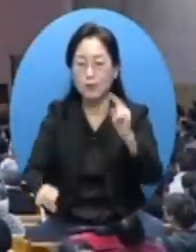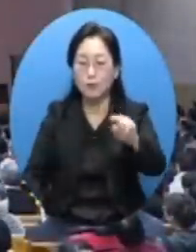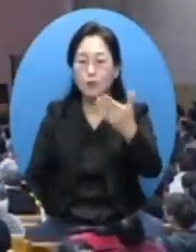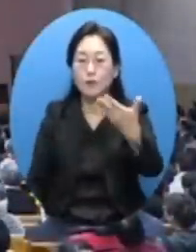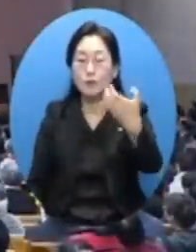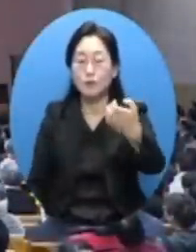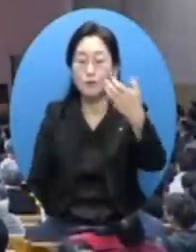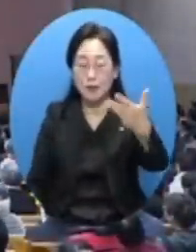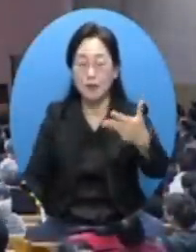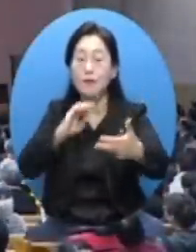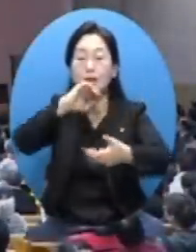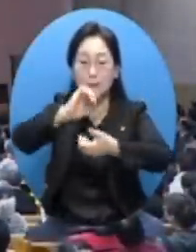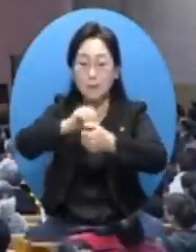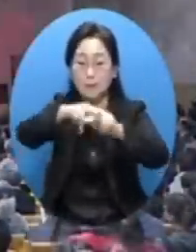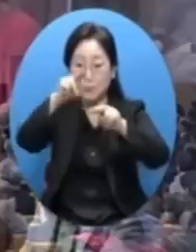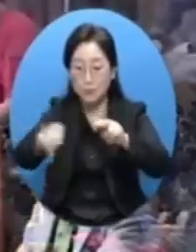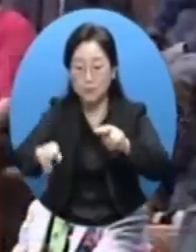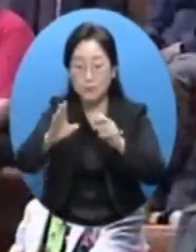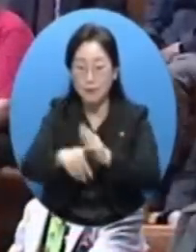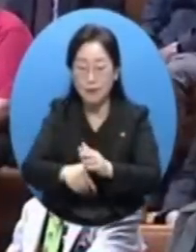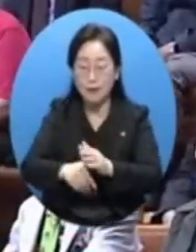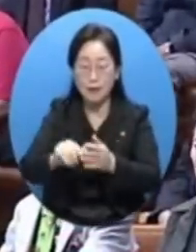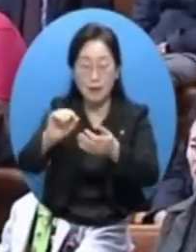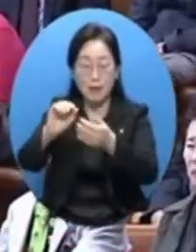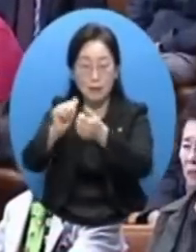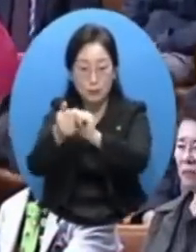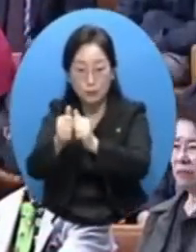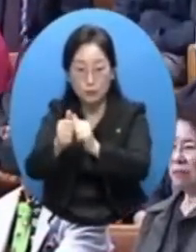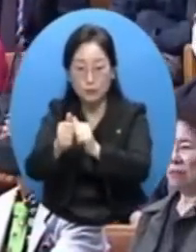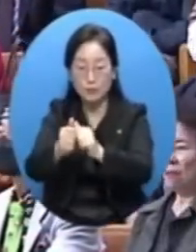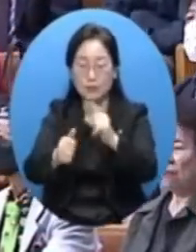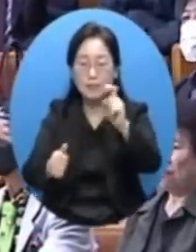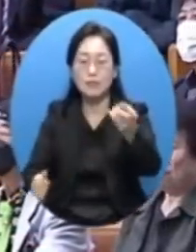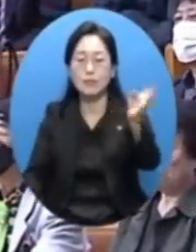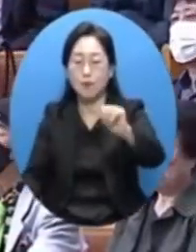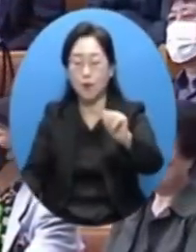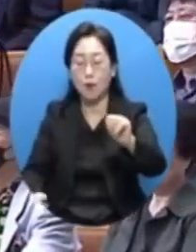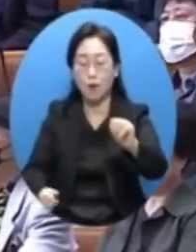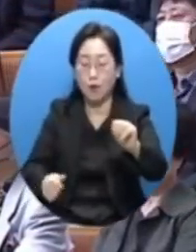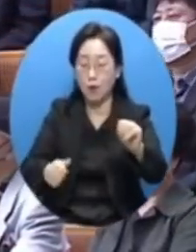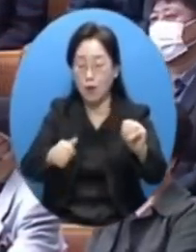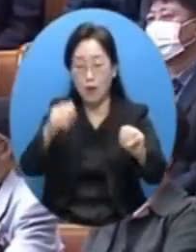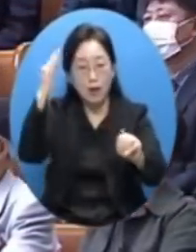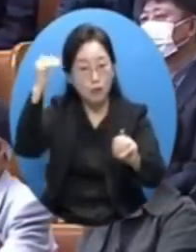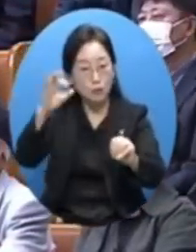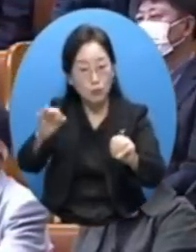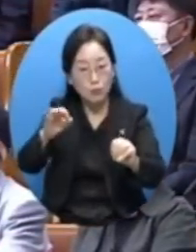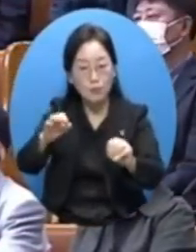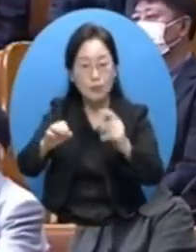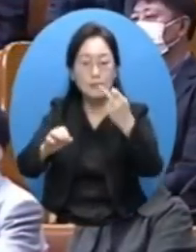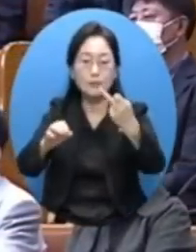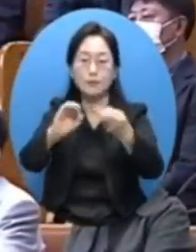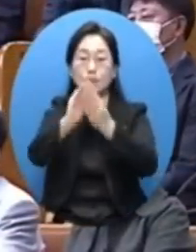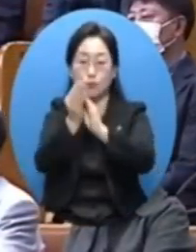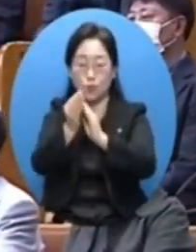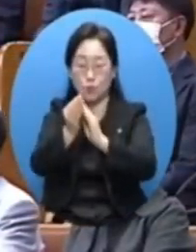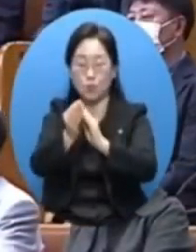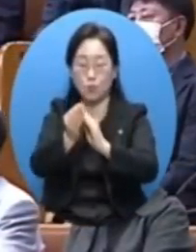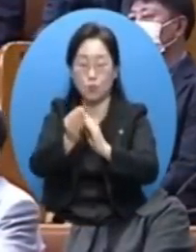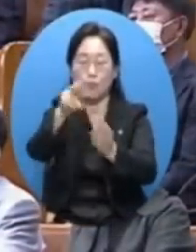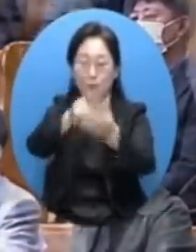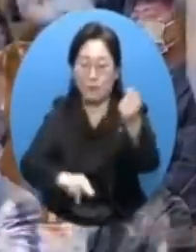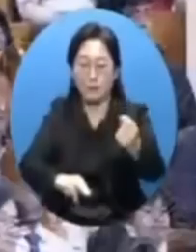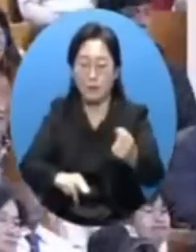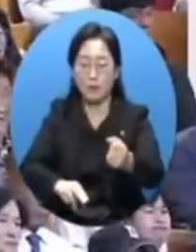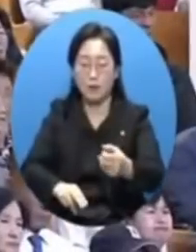그는 은퇴하면서 도미노 피자의 지분을 10억 달러 12조에 매각하고 그 지분을 많은